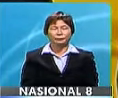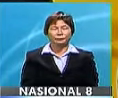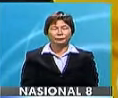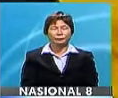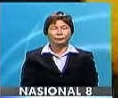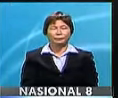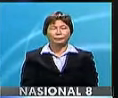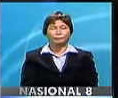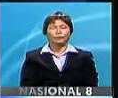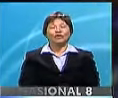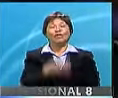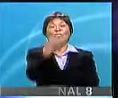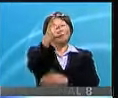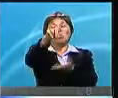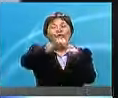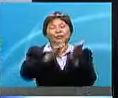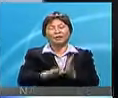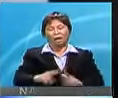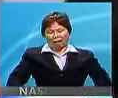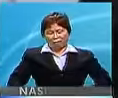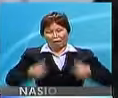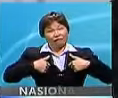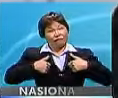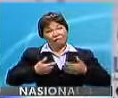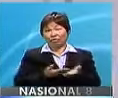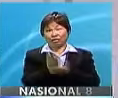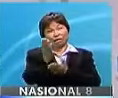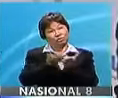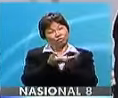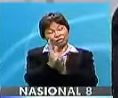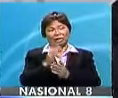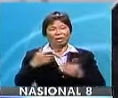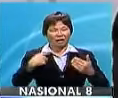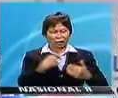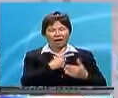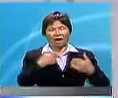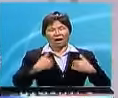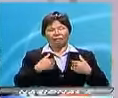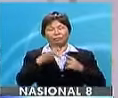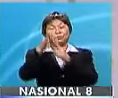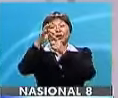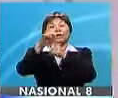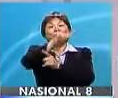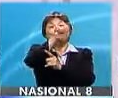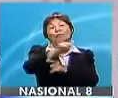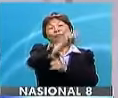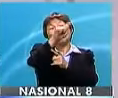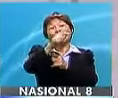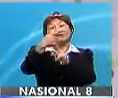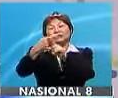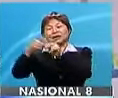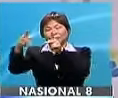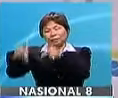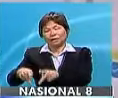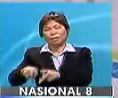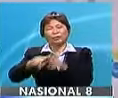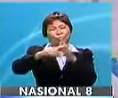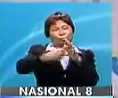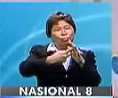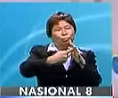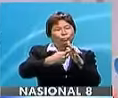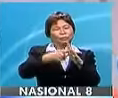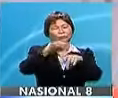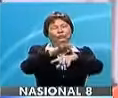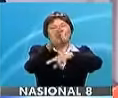Four media coverage, live game. Kita ada special request daripada pihak media untuk membolehkan 9 bagi